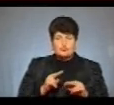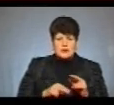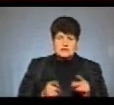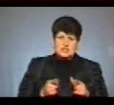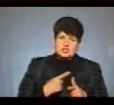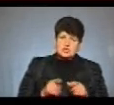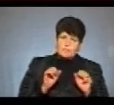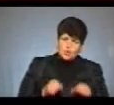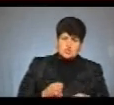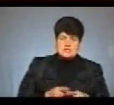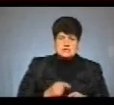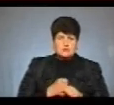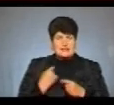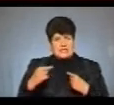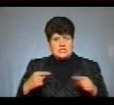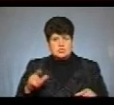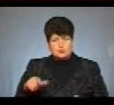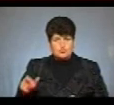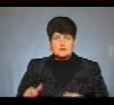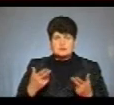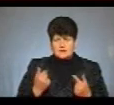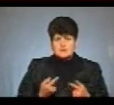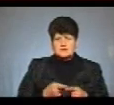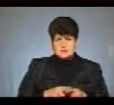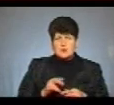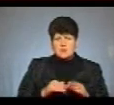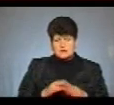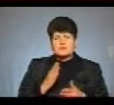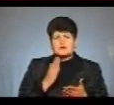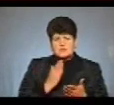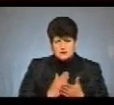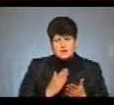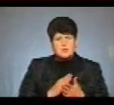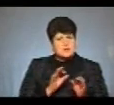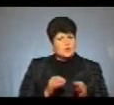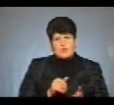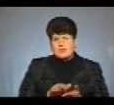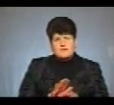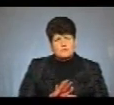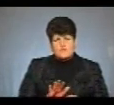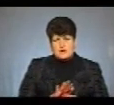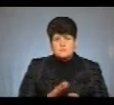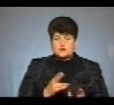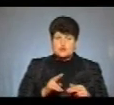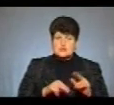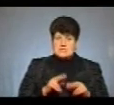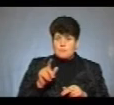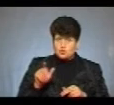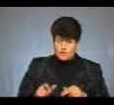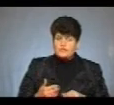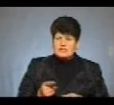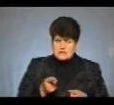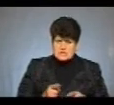чи можливо це зробити іншим людям, звичайно? Так, така практика існує, ми ніколи не відмовляємося. Якщо забудовник дійсно